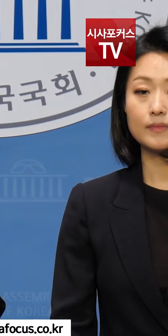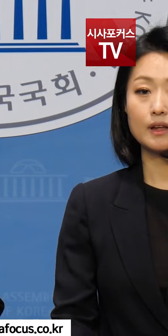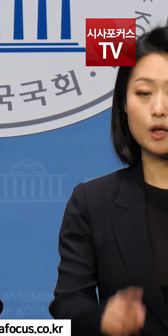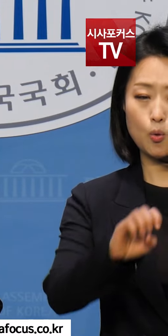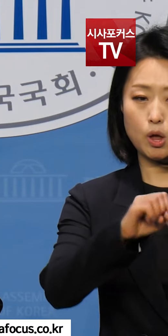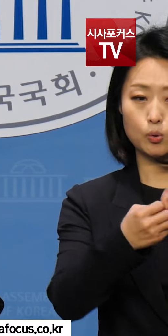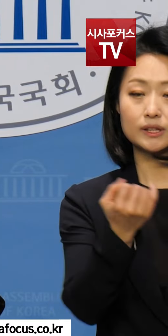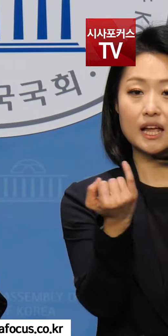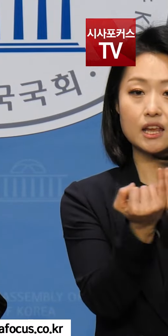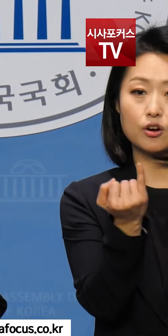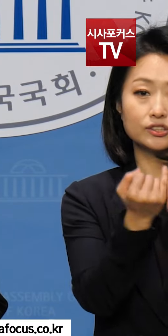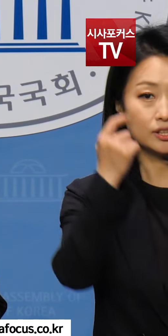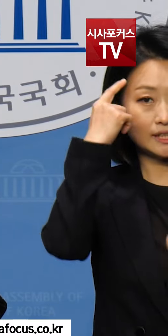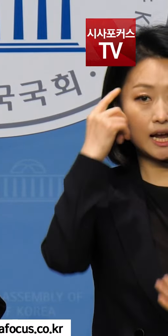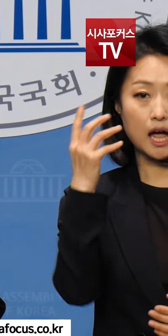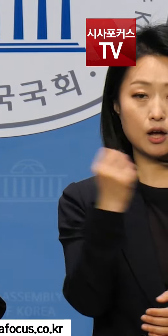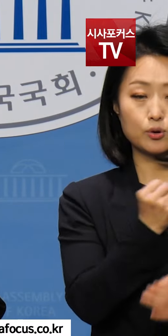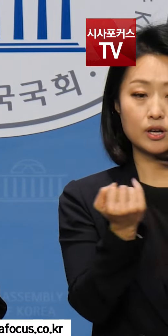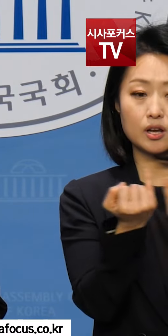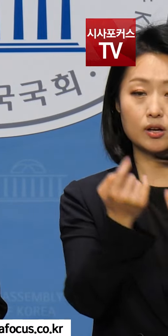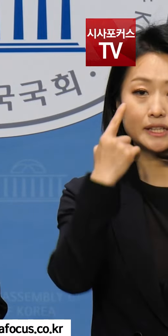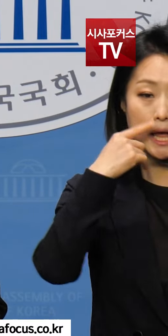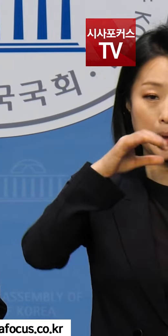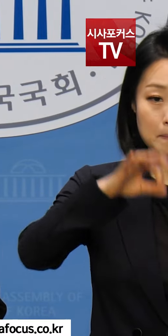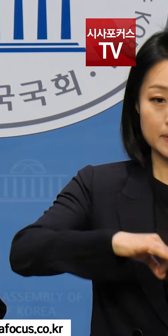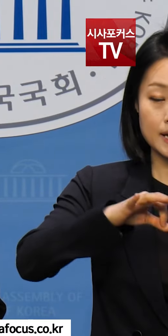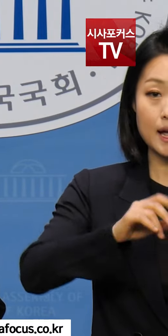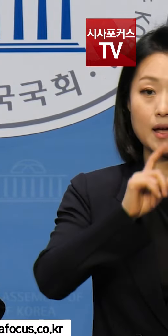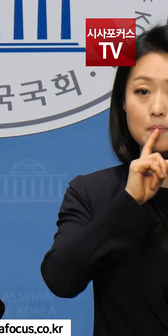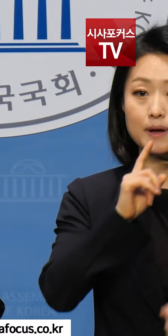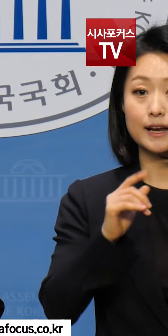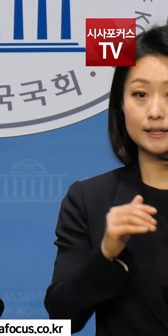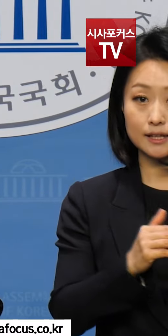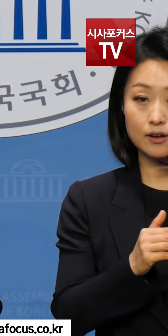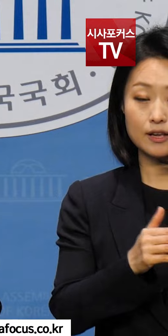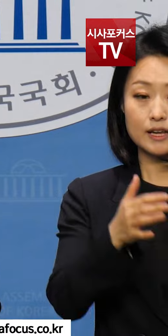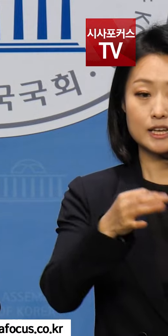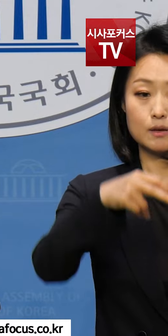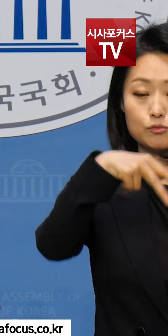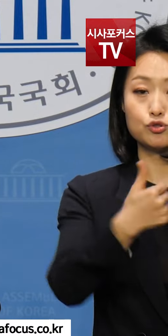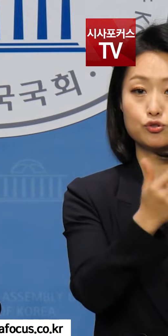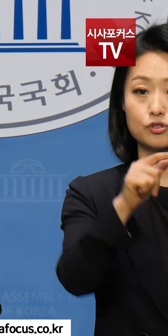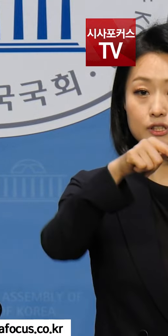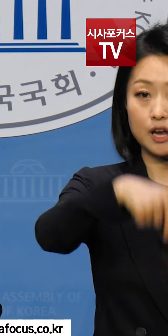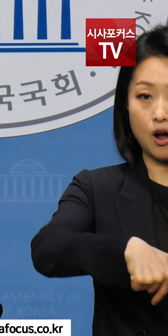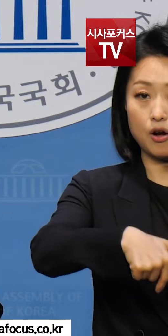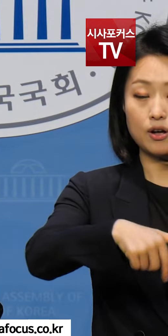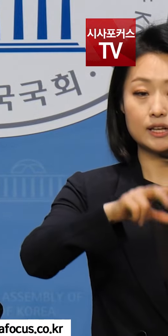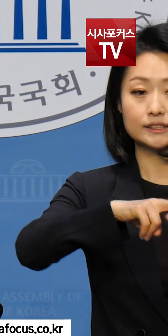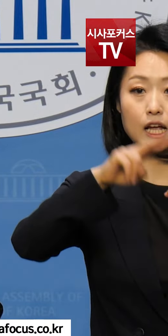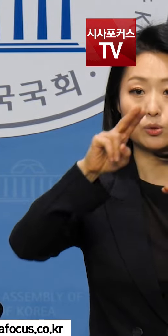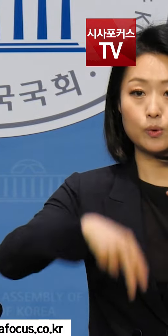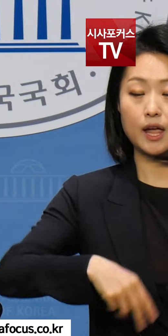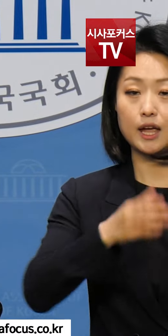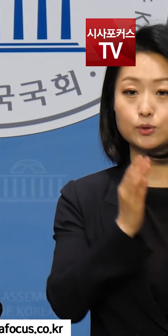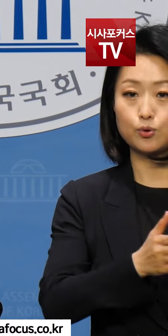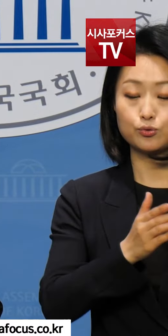왜곡된 여성관으로 여성비하 망언 일삼는 김준혁 후보의 사퇴를